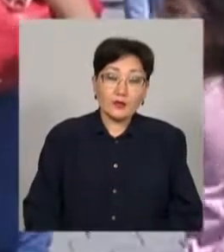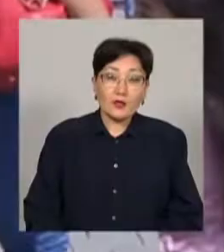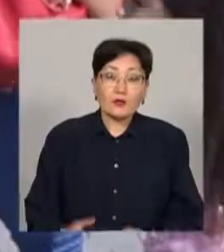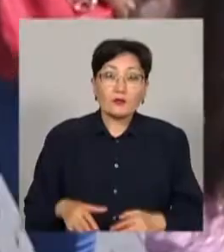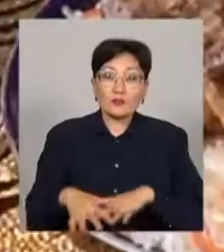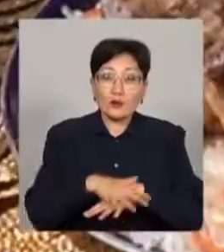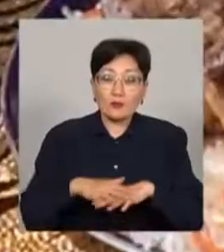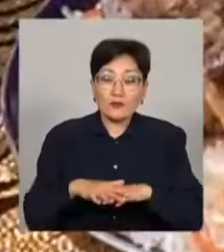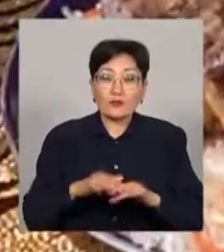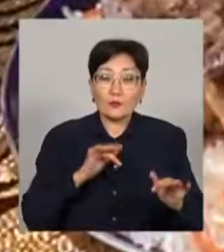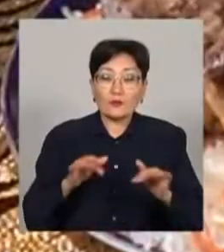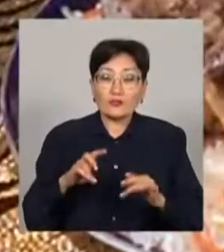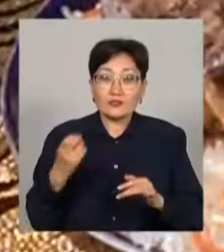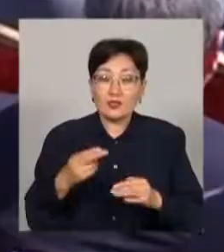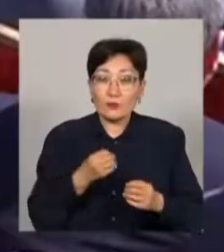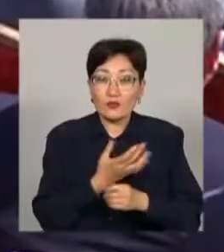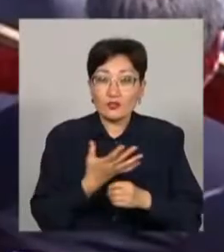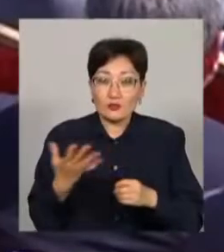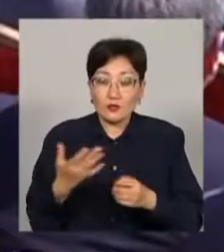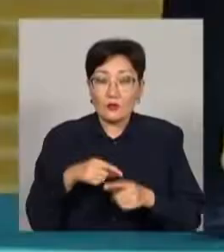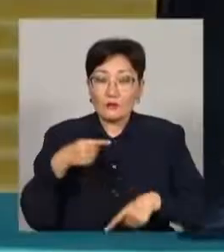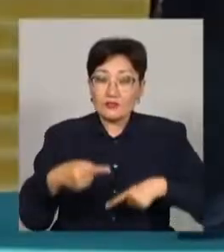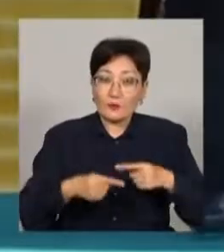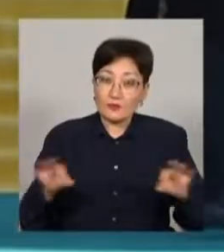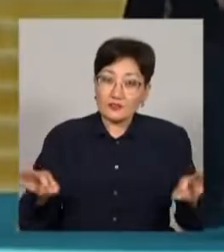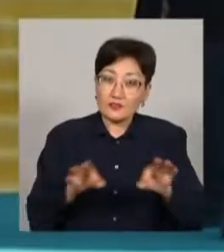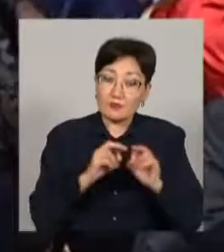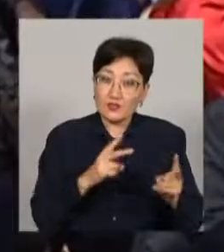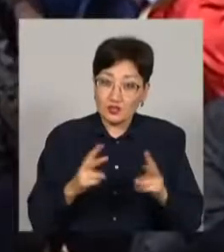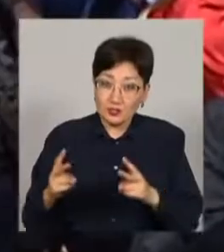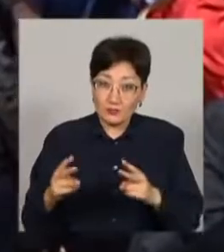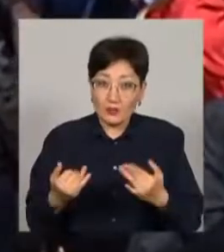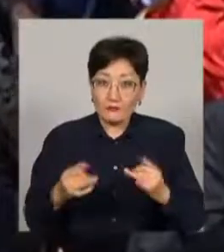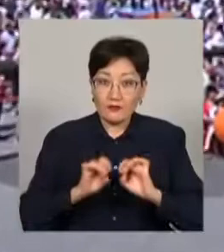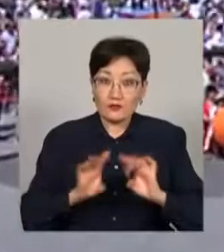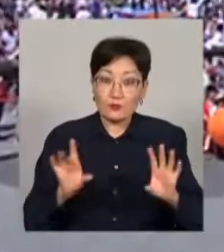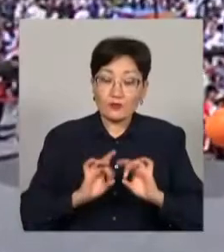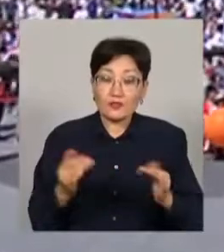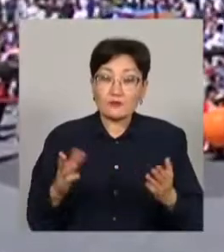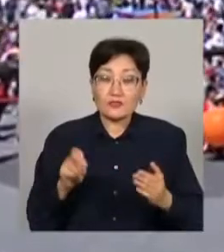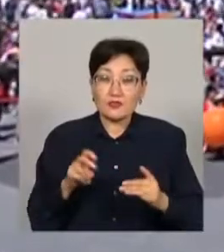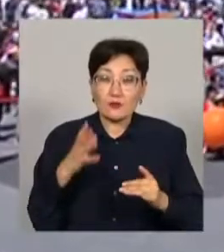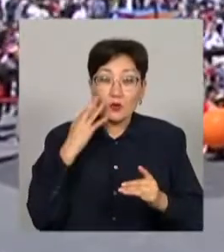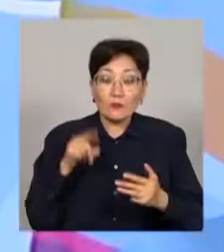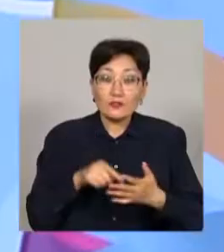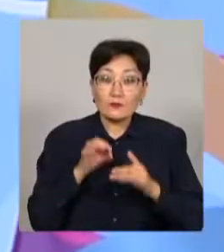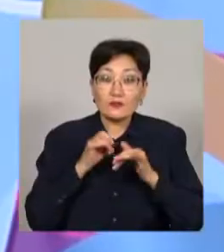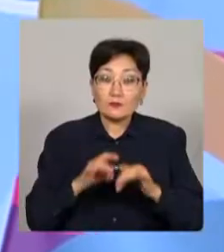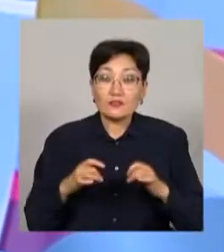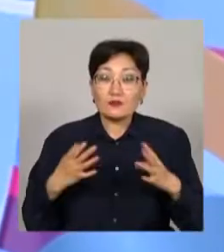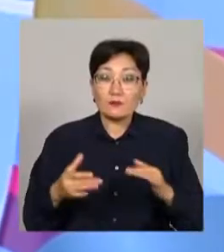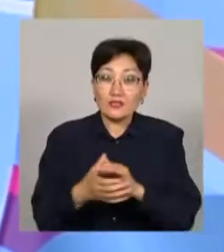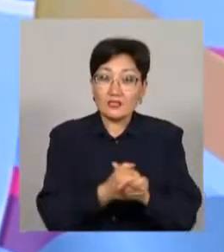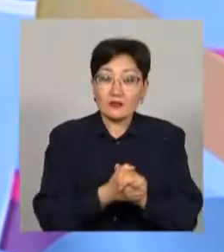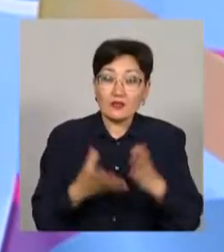Народные гуляния, национальные угощения, традиционные песни и пляски. Айнарфина Рипаева о том, как в Алматы отметили День